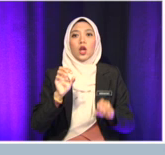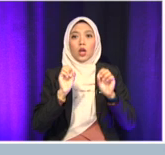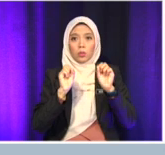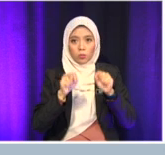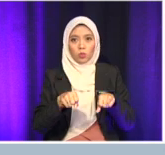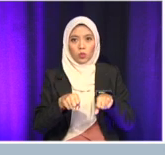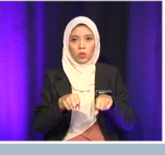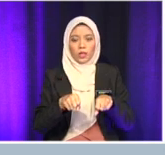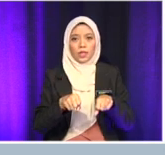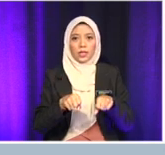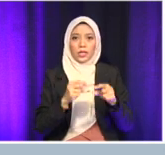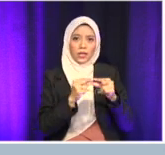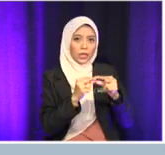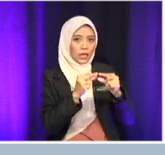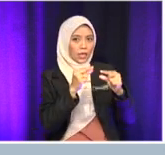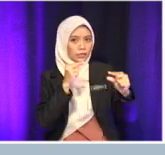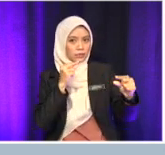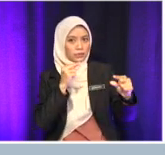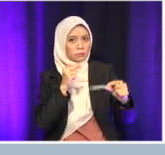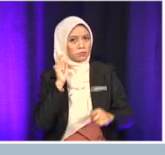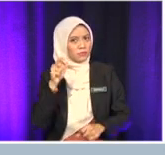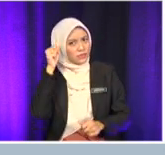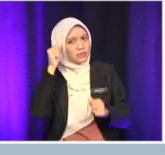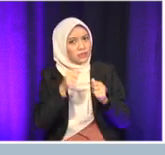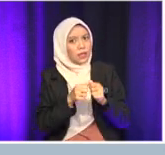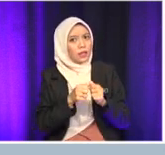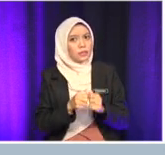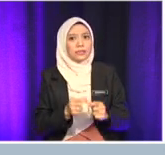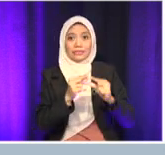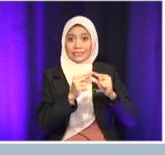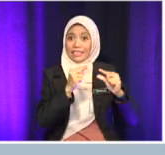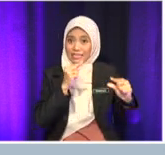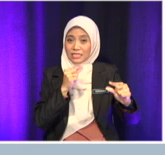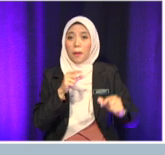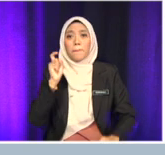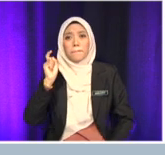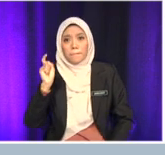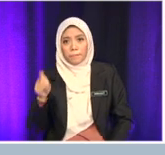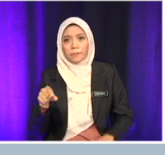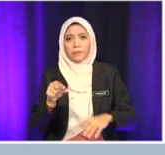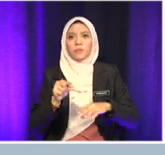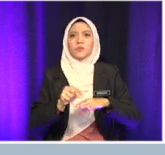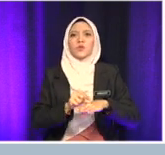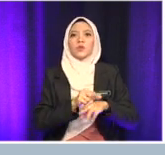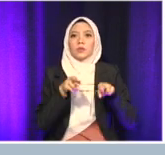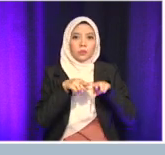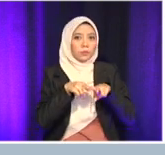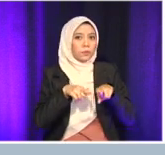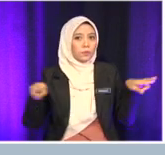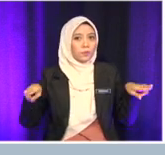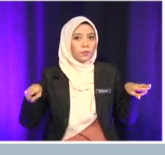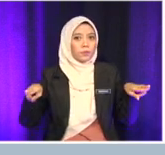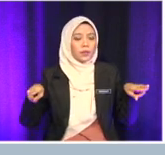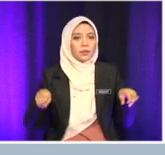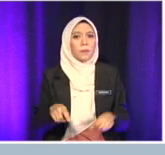garis-garisan wajib menggunakan penggaris mana-mana saja lukisan dalam matematika peminat lukisan apa